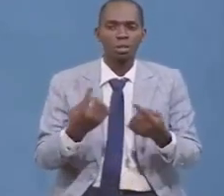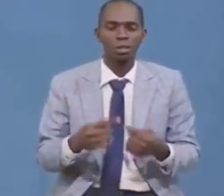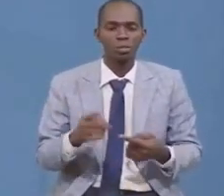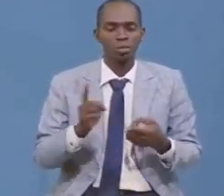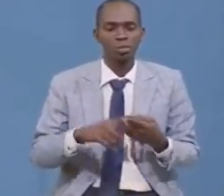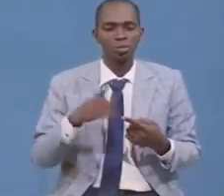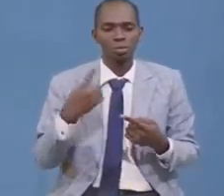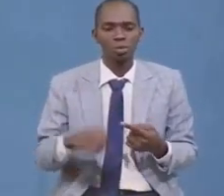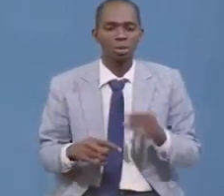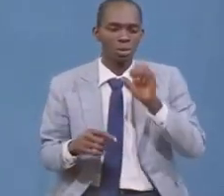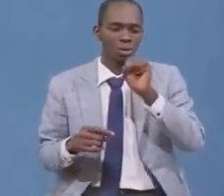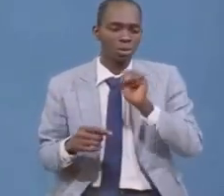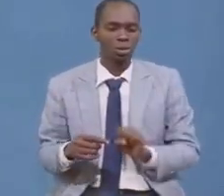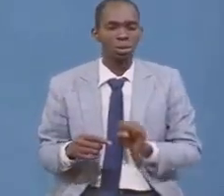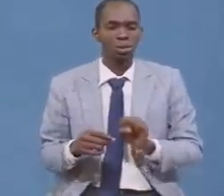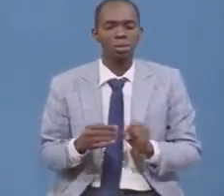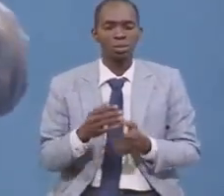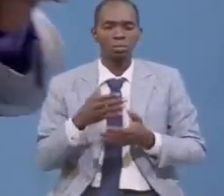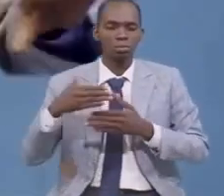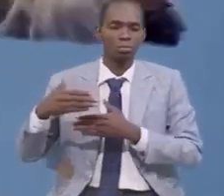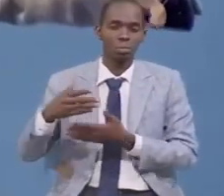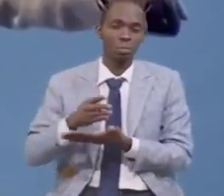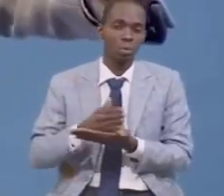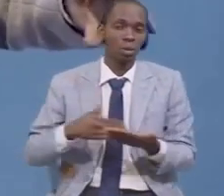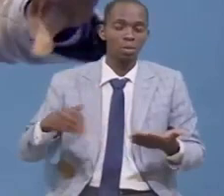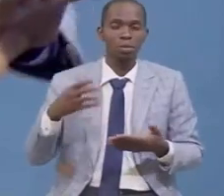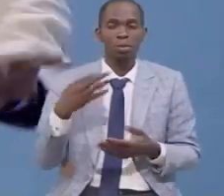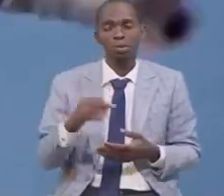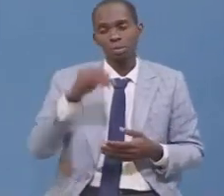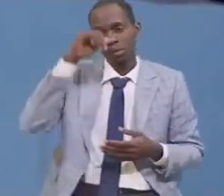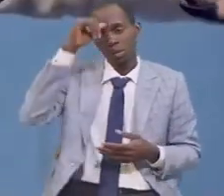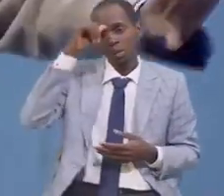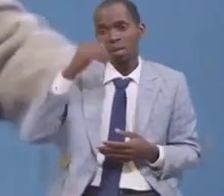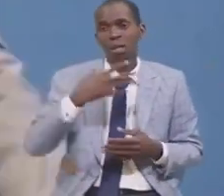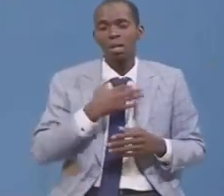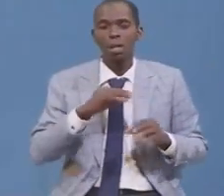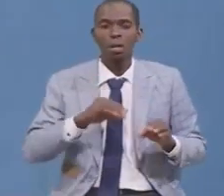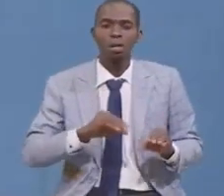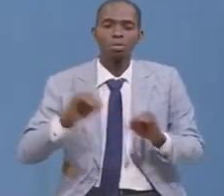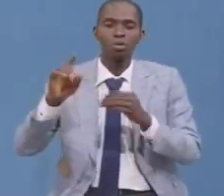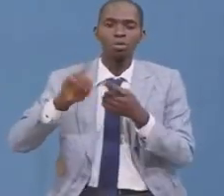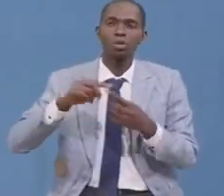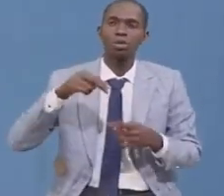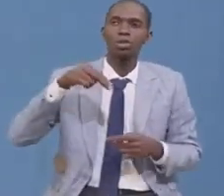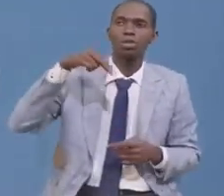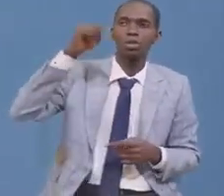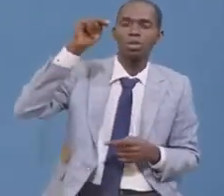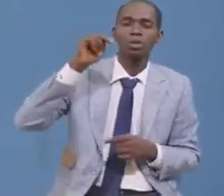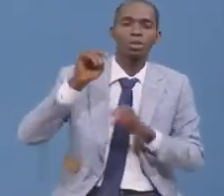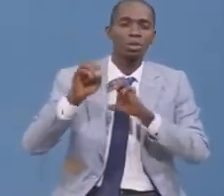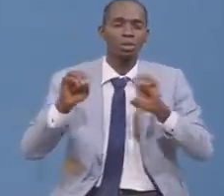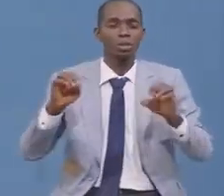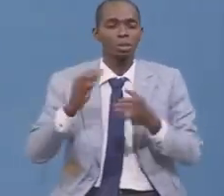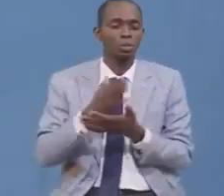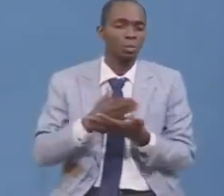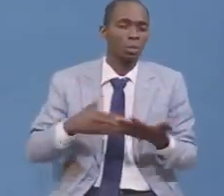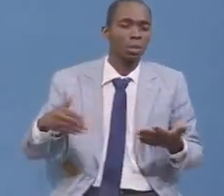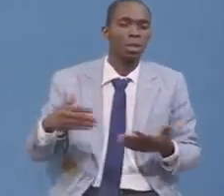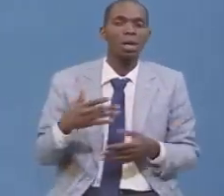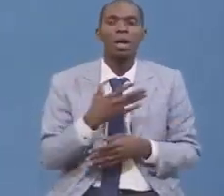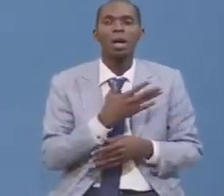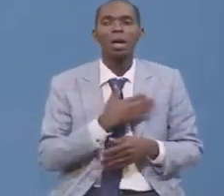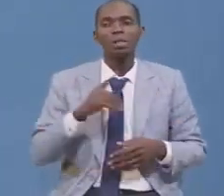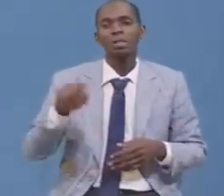southern part. వారు ఆ విధంగా దక్షిణాది రాష్ట్రాలకు వచ్చారు. And they went to the northeastern part. అలాగే ఈశాన్య రాష్ట్రాలకు వెళ్ళారు. And the